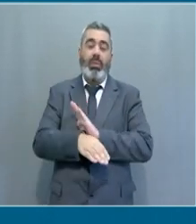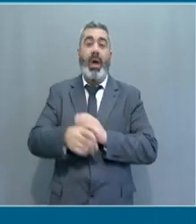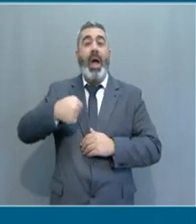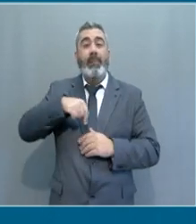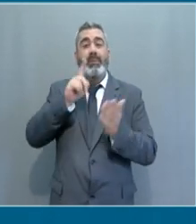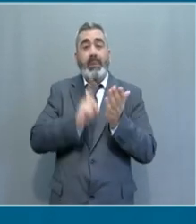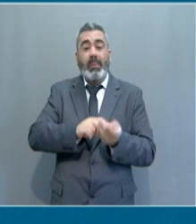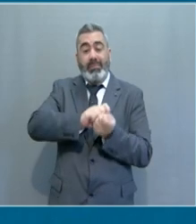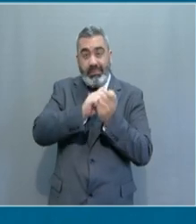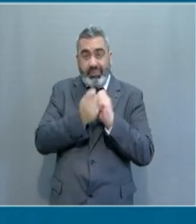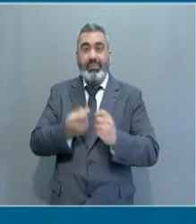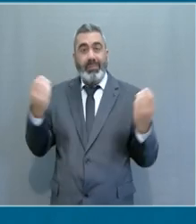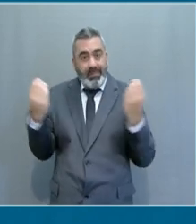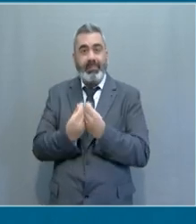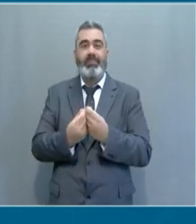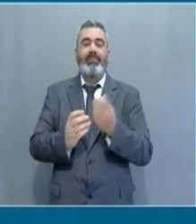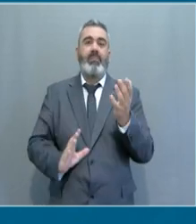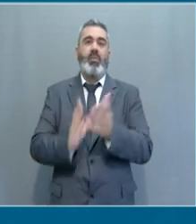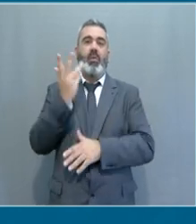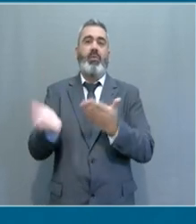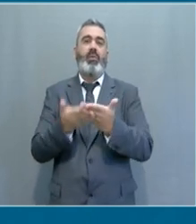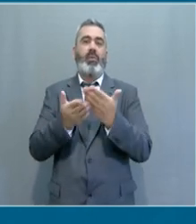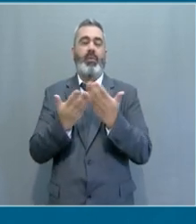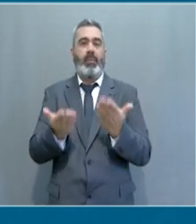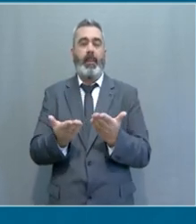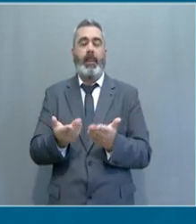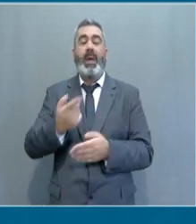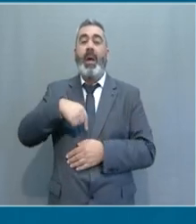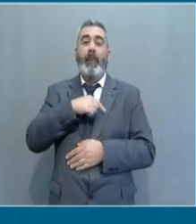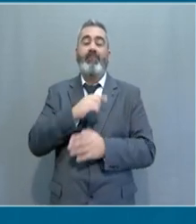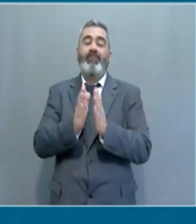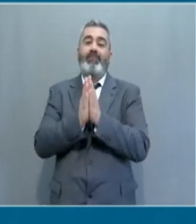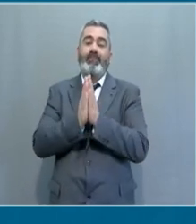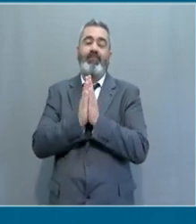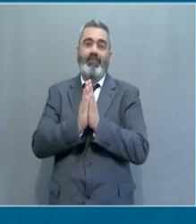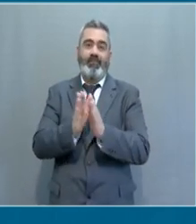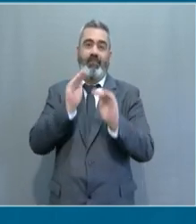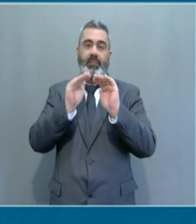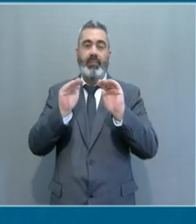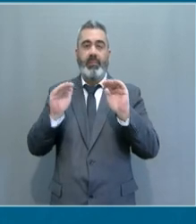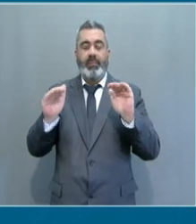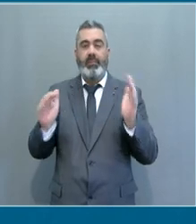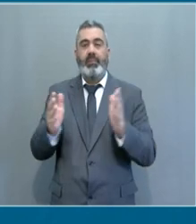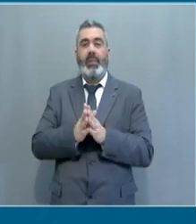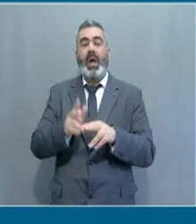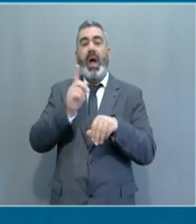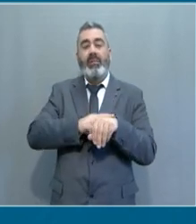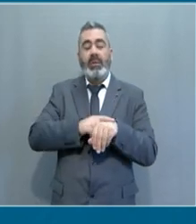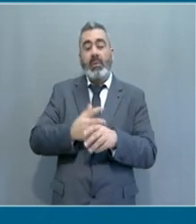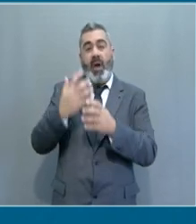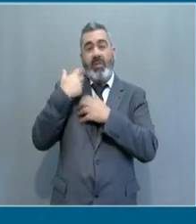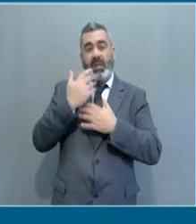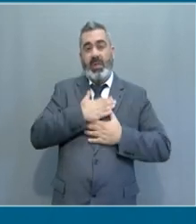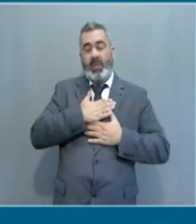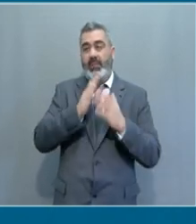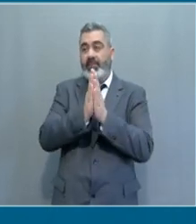συνεισφέρουμε. Άρα, η παράκληση και η προτροπή που έχουμε από το μικρό μας μετερίζει είναι ότι θα